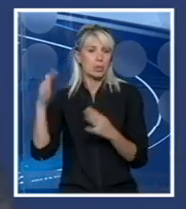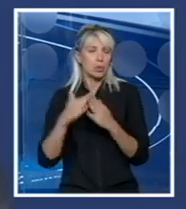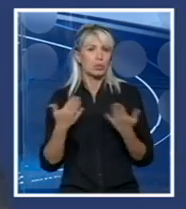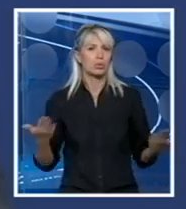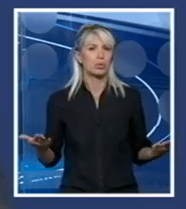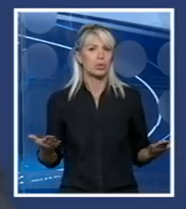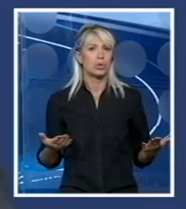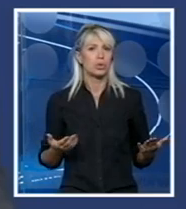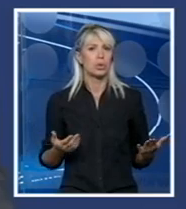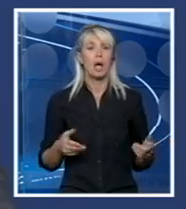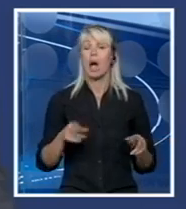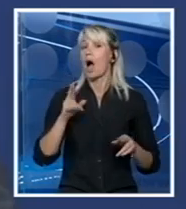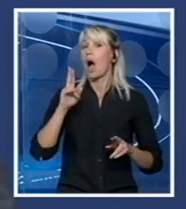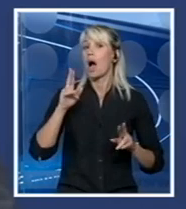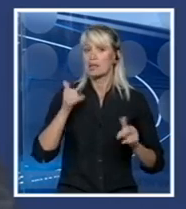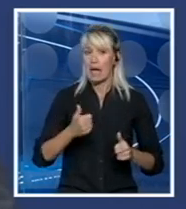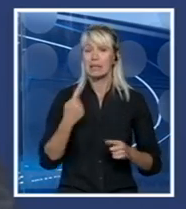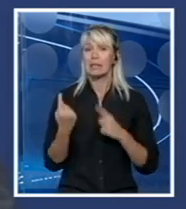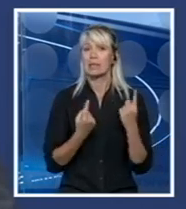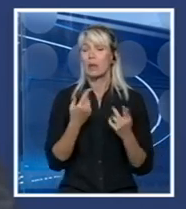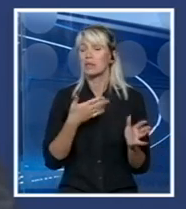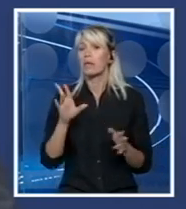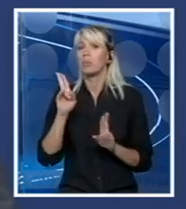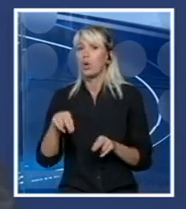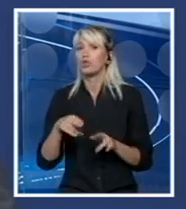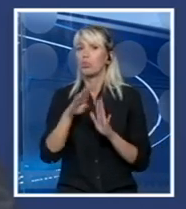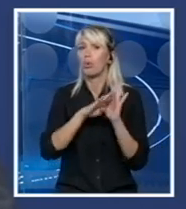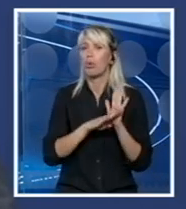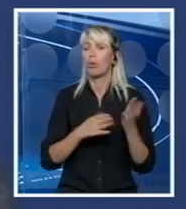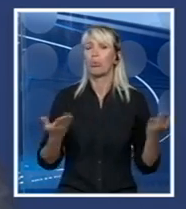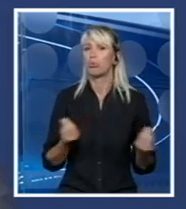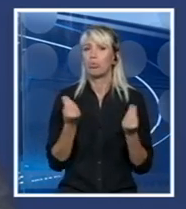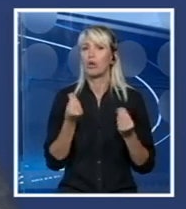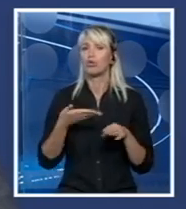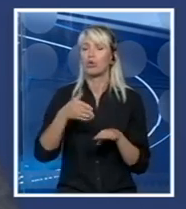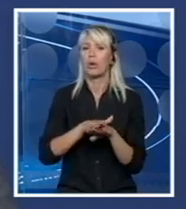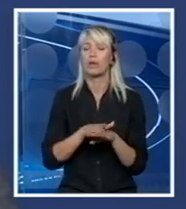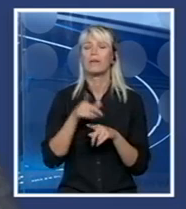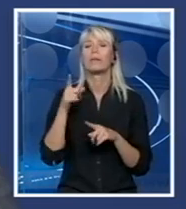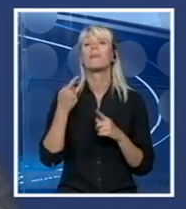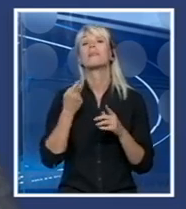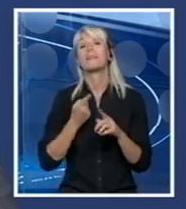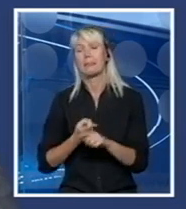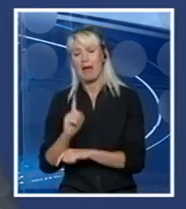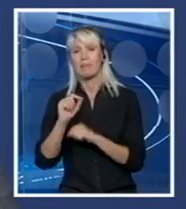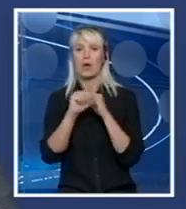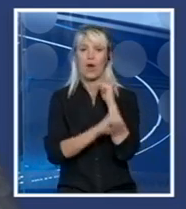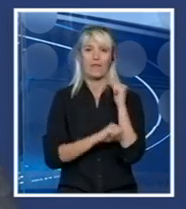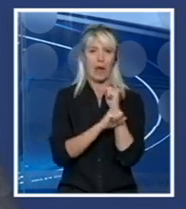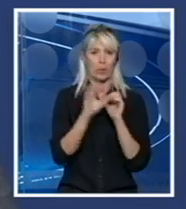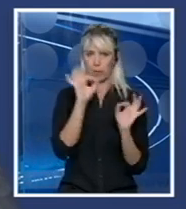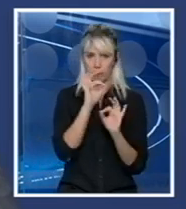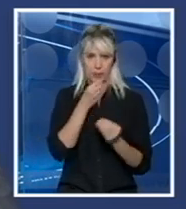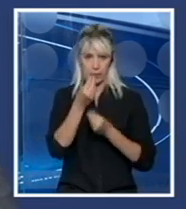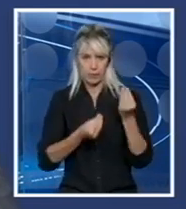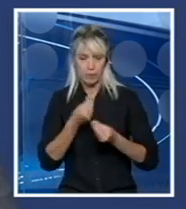možemo i da neke mere pojačamo disciplinske. Namerno nismo pričali o radu fakulteta iz razloga što to ostavljamo za sledeću nedelju. Uveliko se radi. Mi